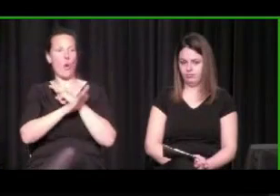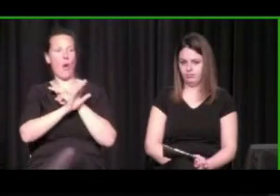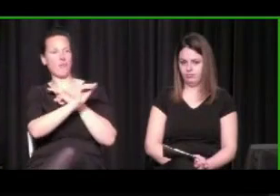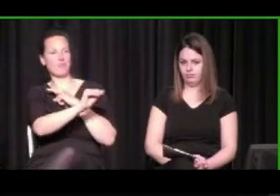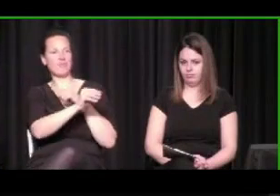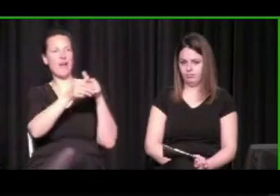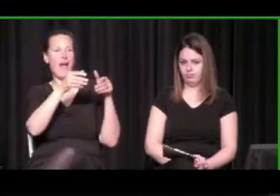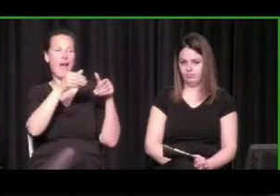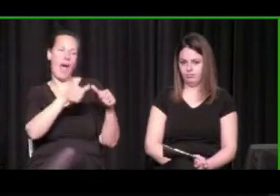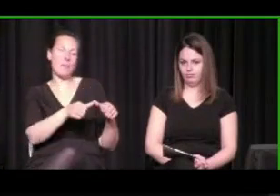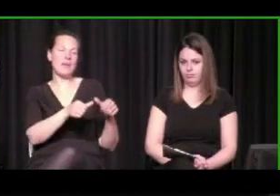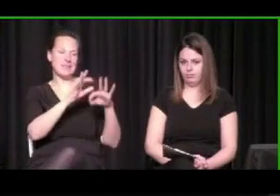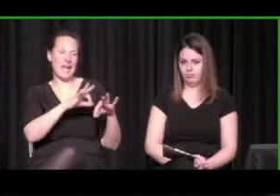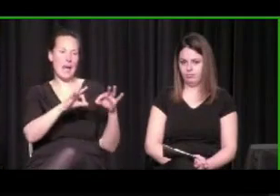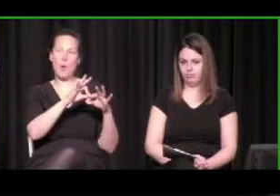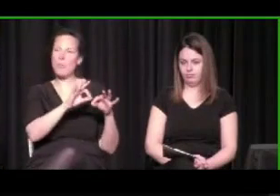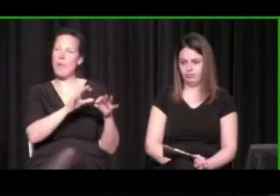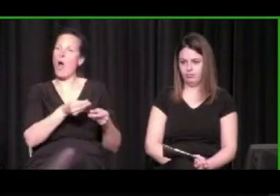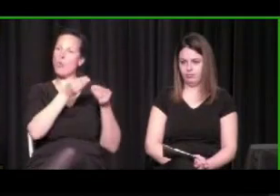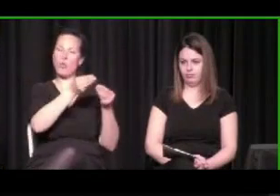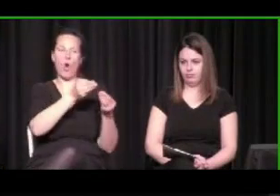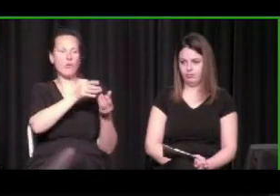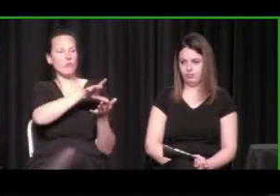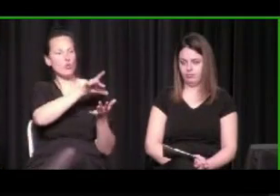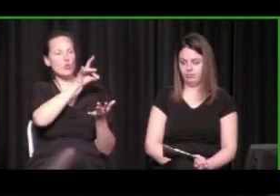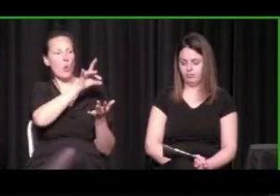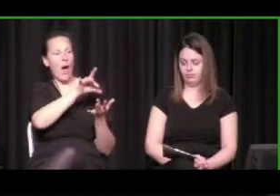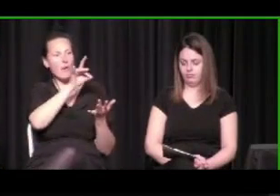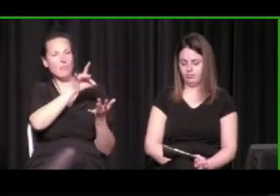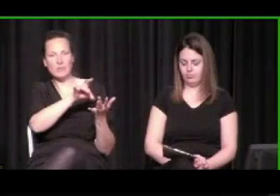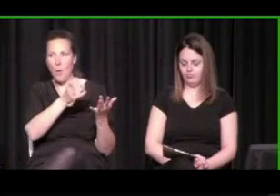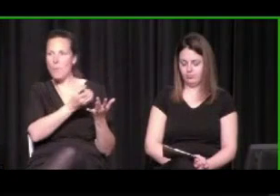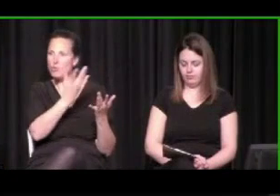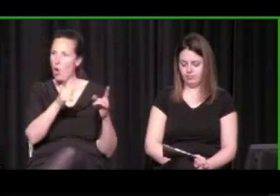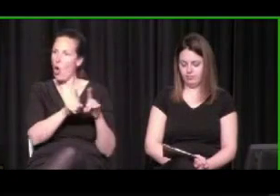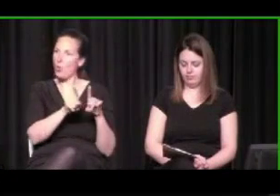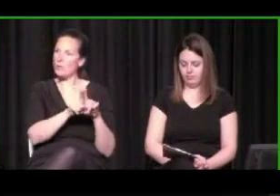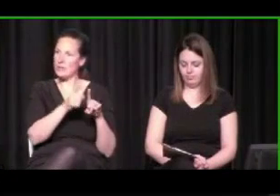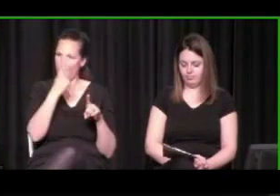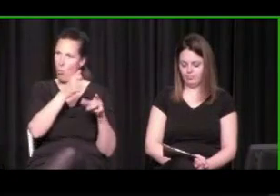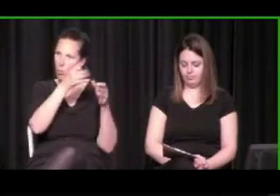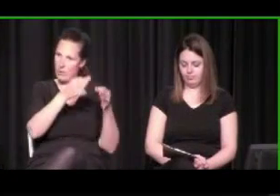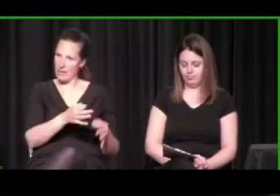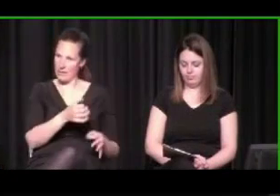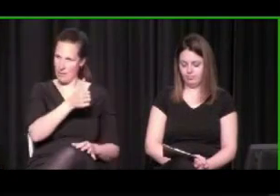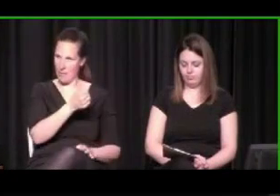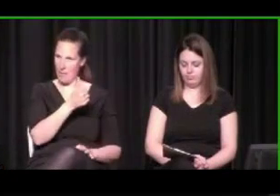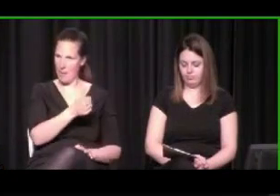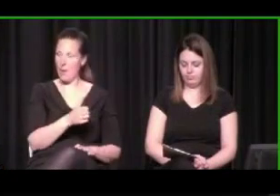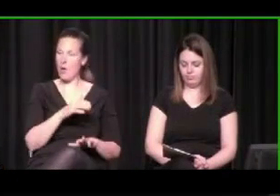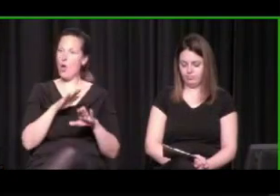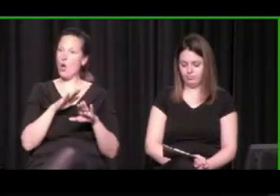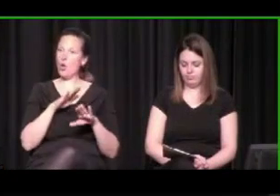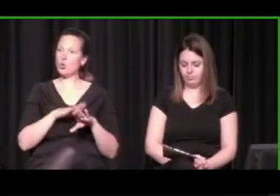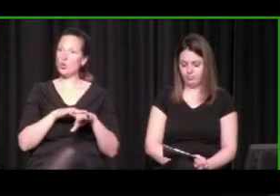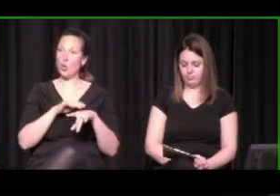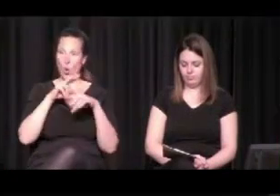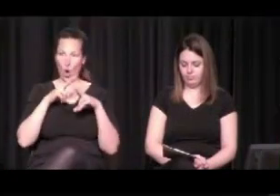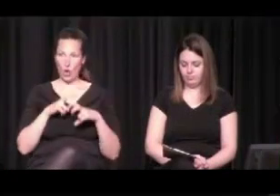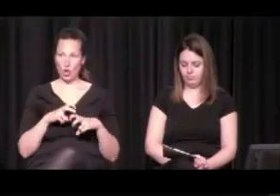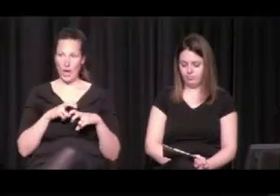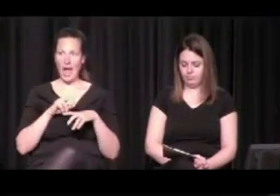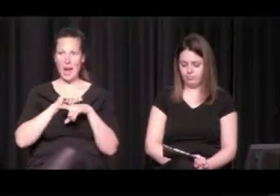puissent accéder elles aussi à différents choix puis pouvoir exercer leur autodétermination. Pour la recherche et la